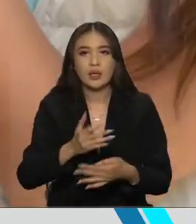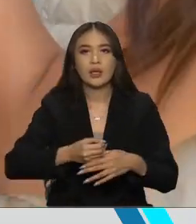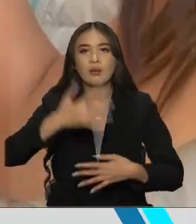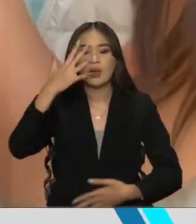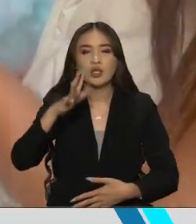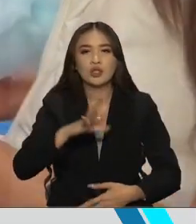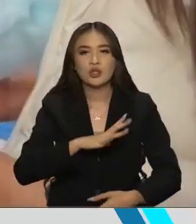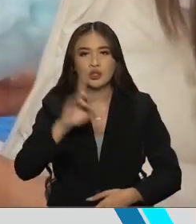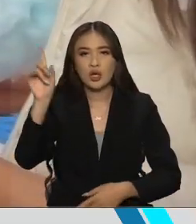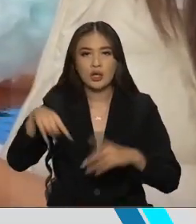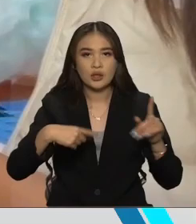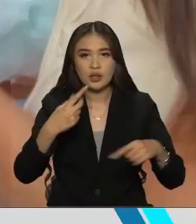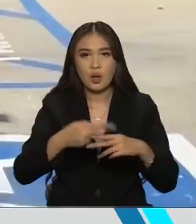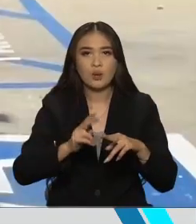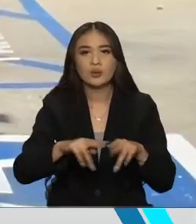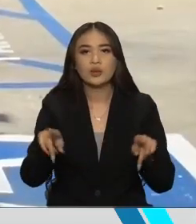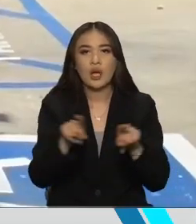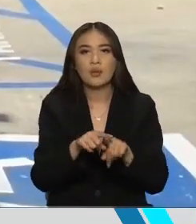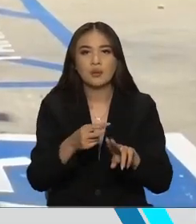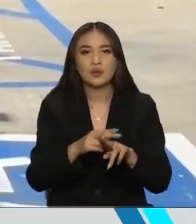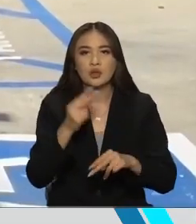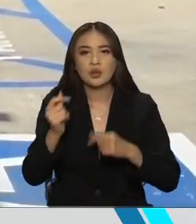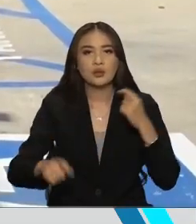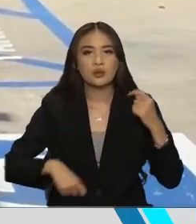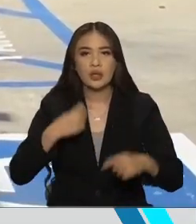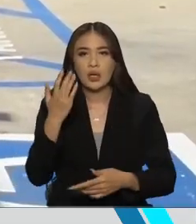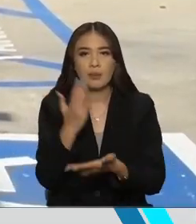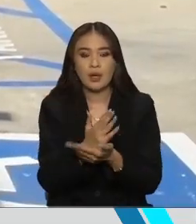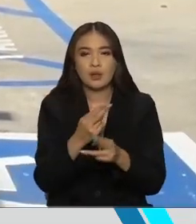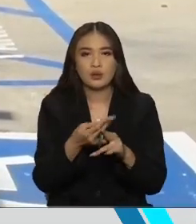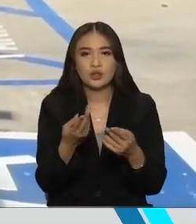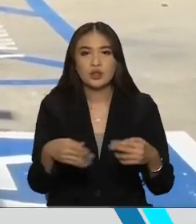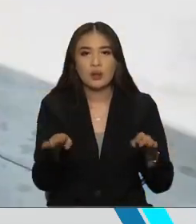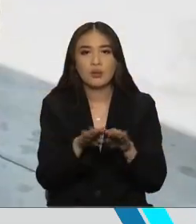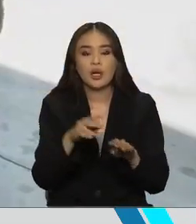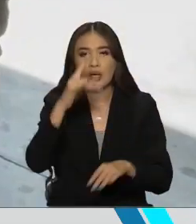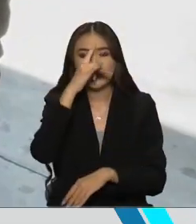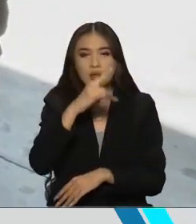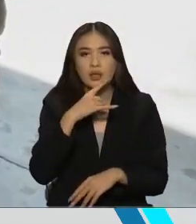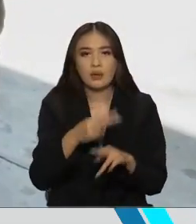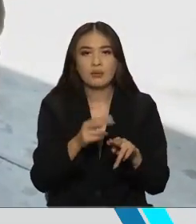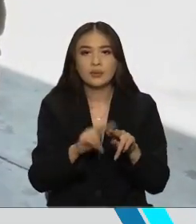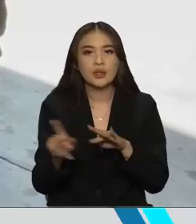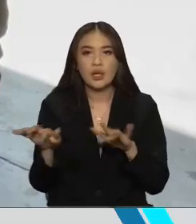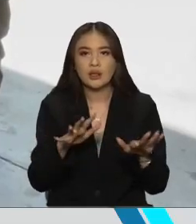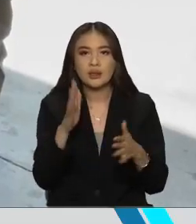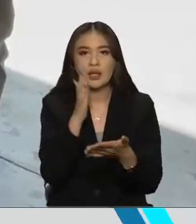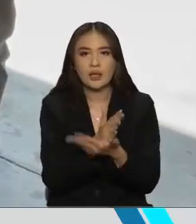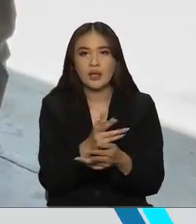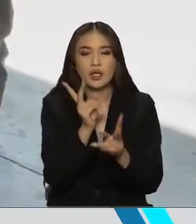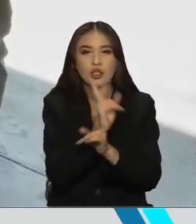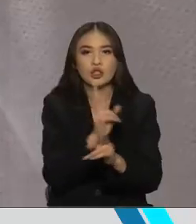жалдау, көрнекі құралдар алу секілді шығындар бар. Оны жабуға жергілікті қазақтардың өздерде атсалысады.